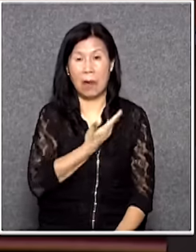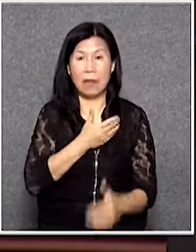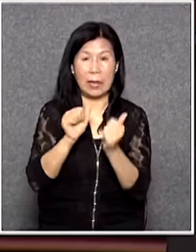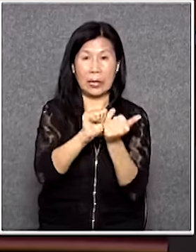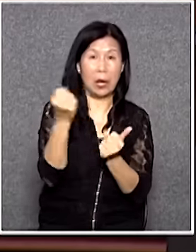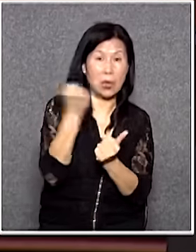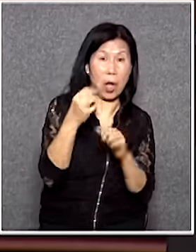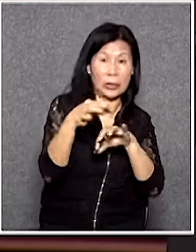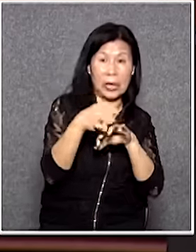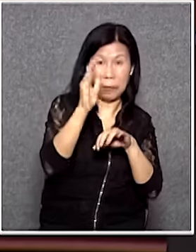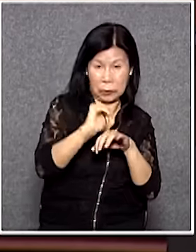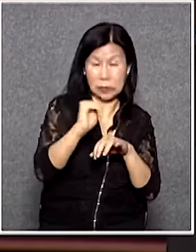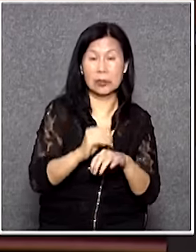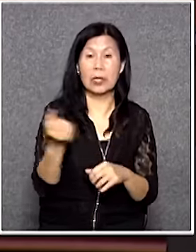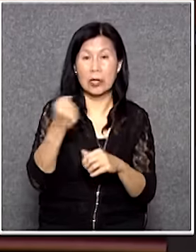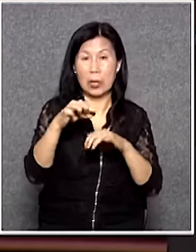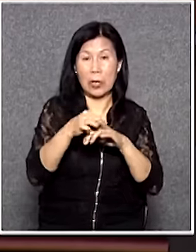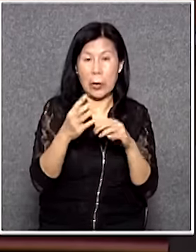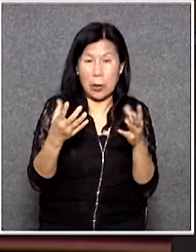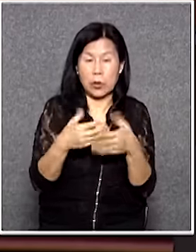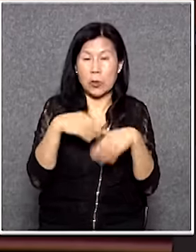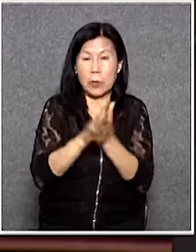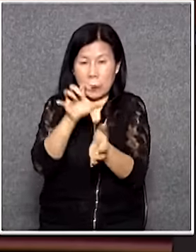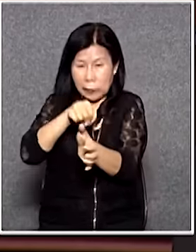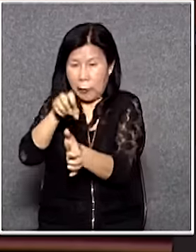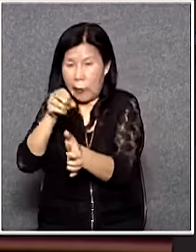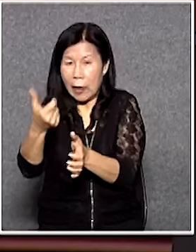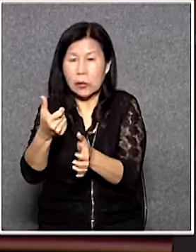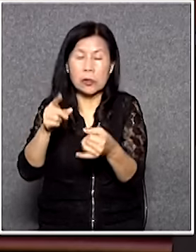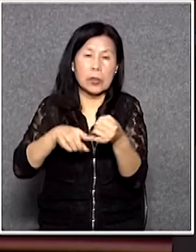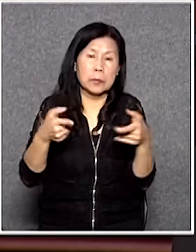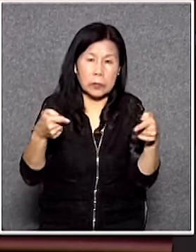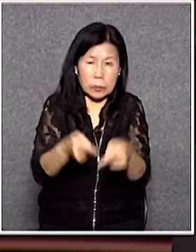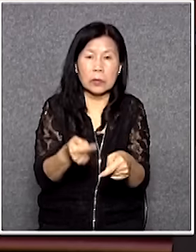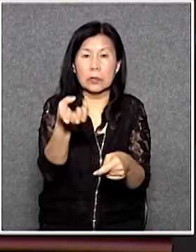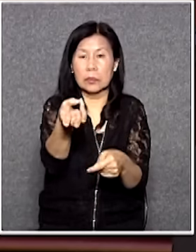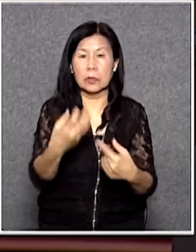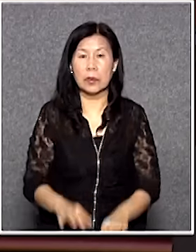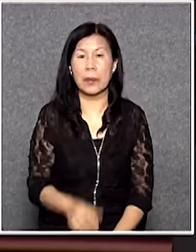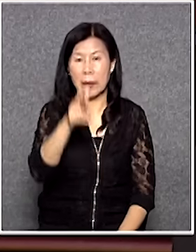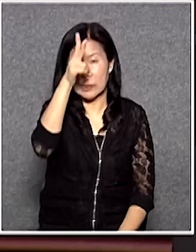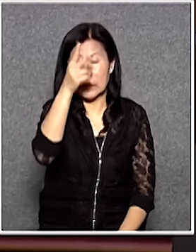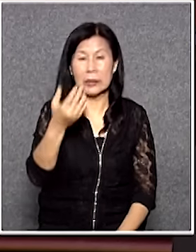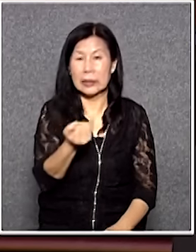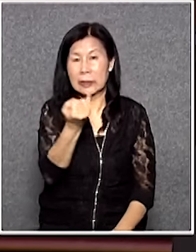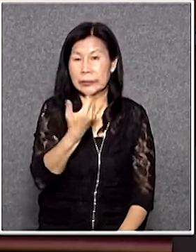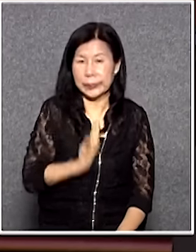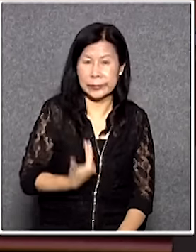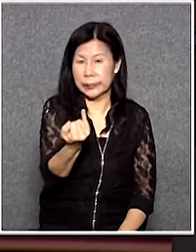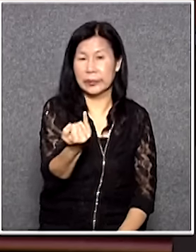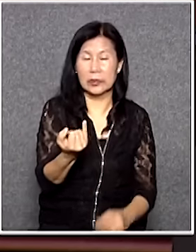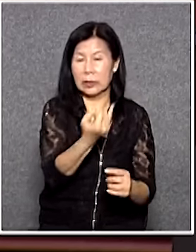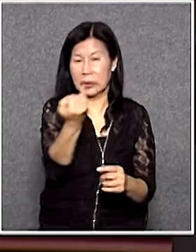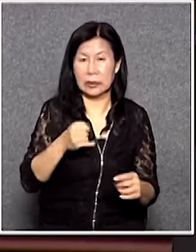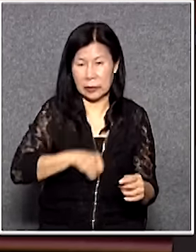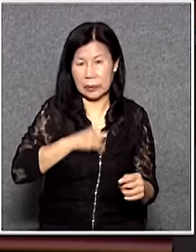金了。好了，强积金就被你渣到干晒。所以你这个政府基本上无良两个字都很难形容你的，